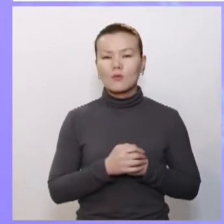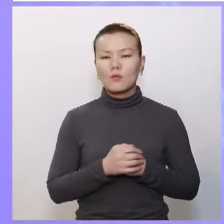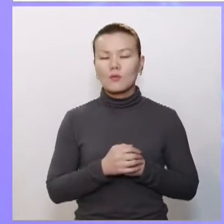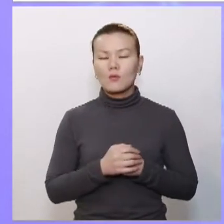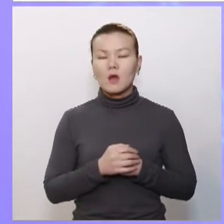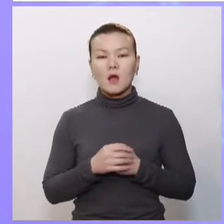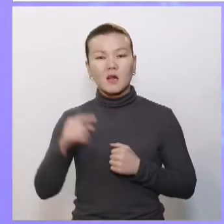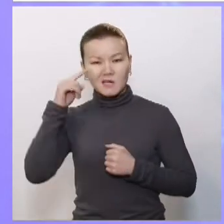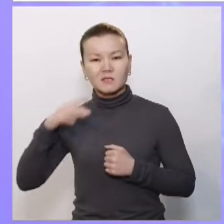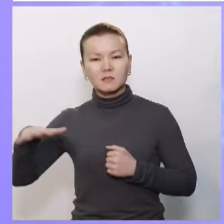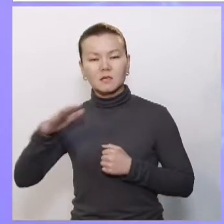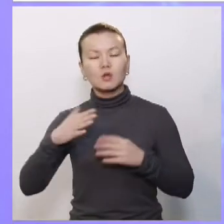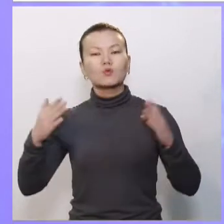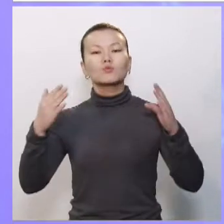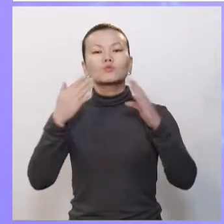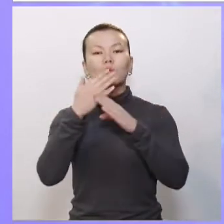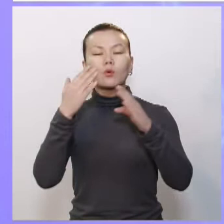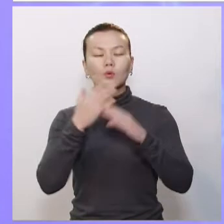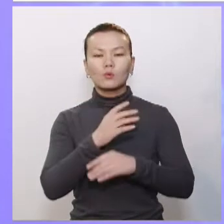Кыргызстан тоолуу өлкө.